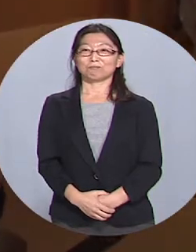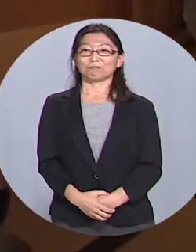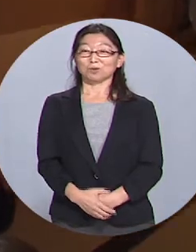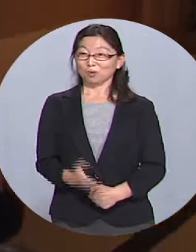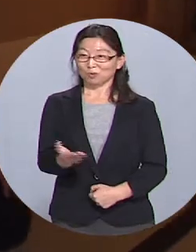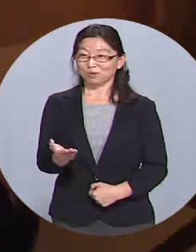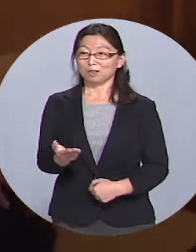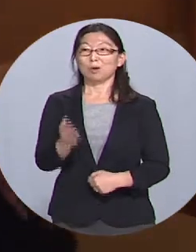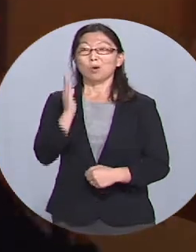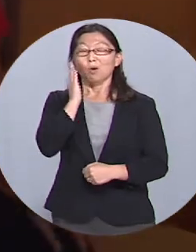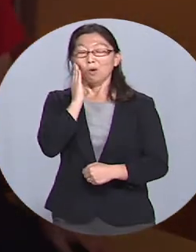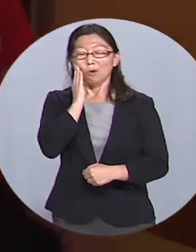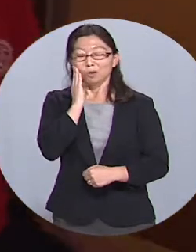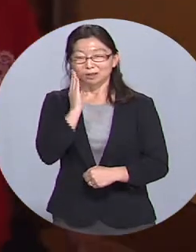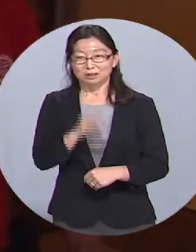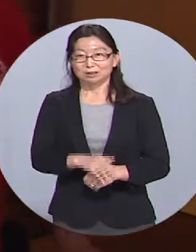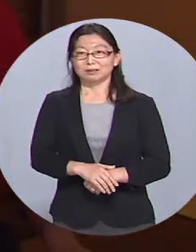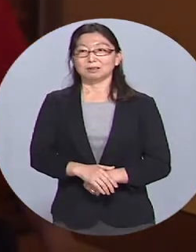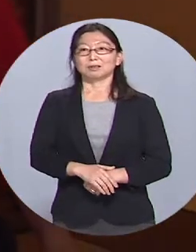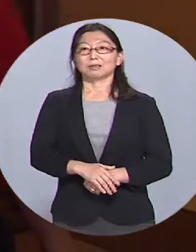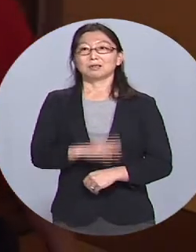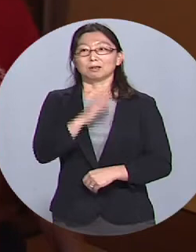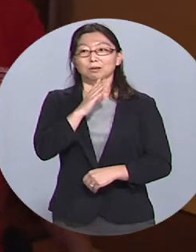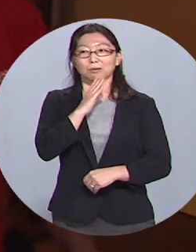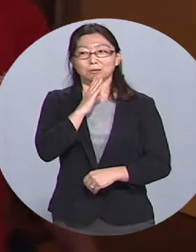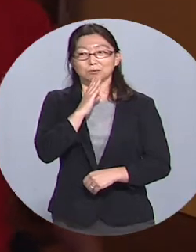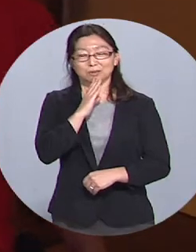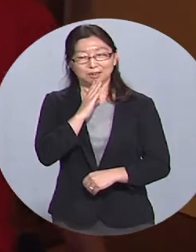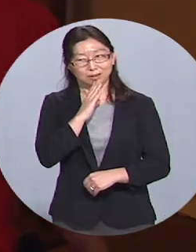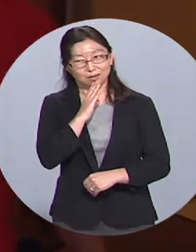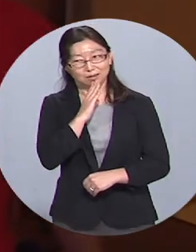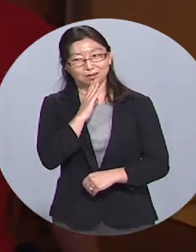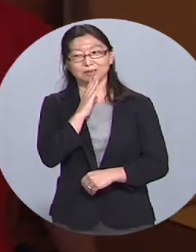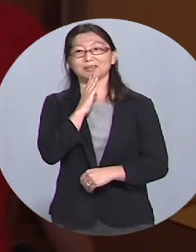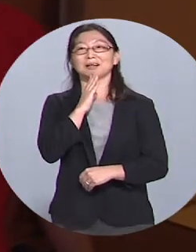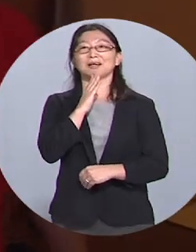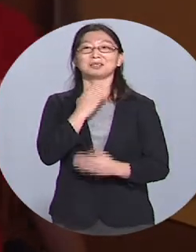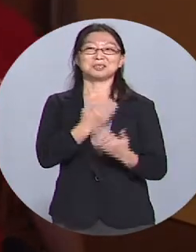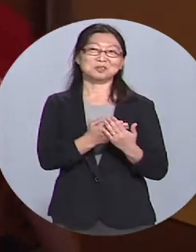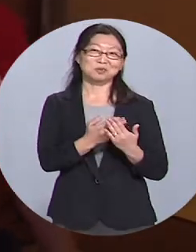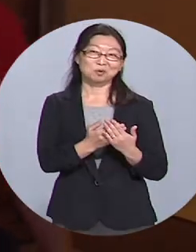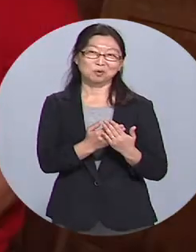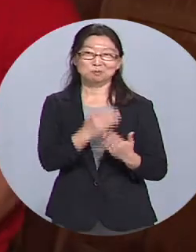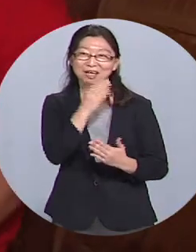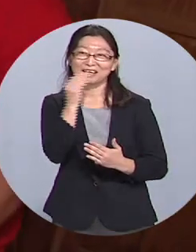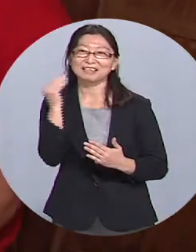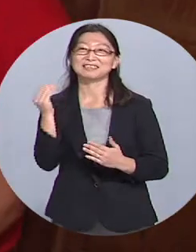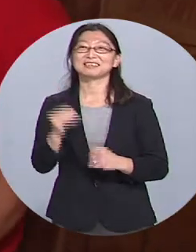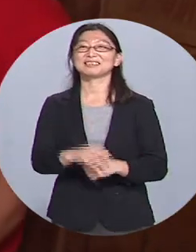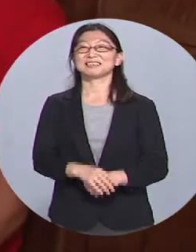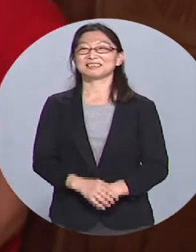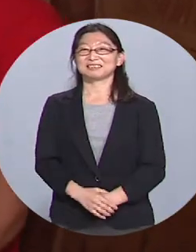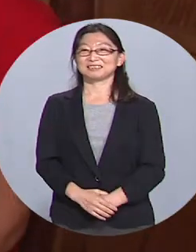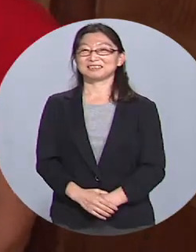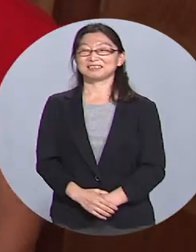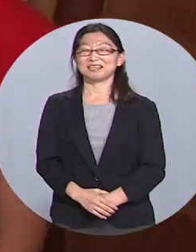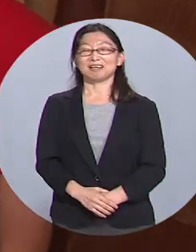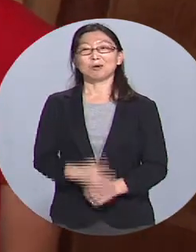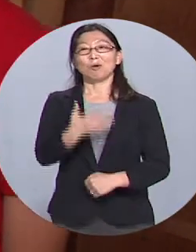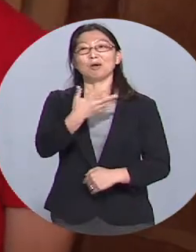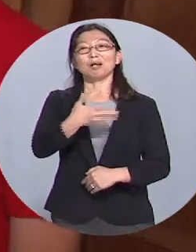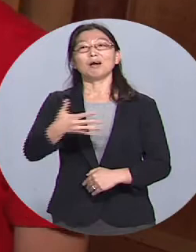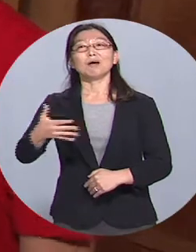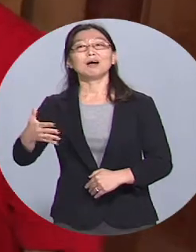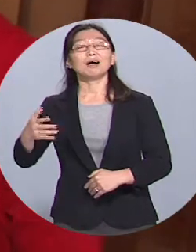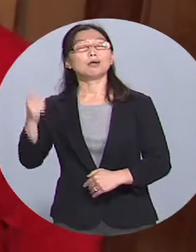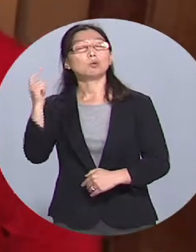味しゅうございます。 はい、 すごい深みがありまして、 う ん、 はい、そうですよね、 はい。いやでもずっとこう川の美し